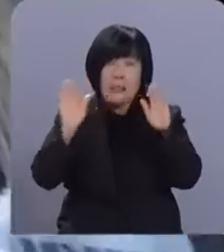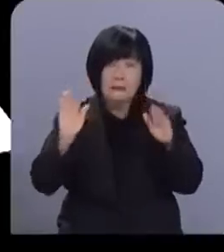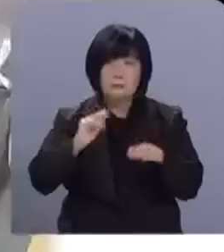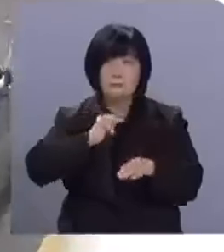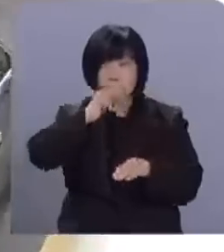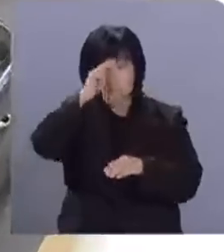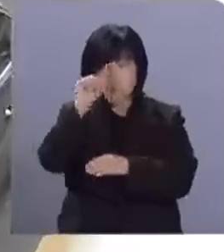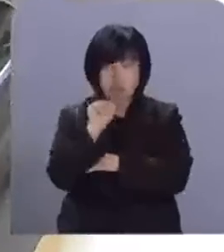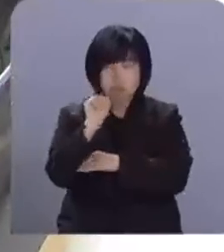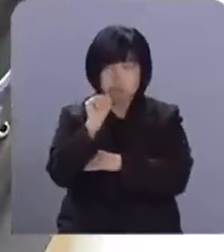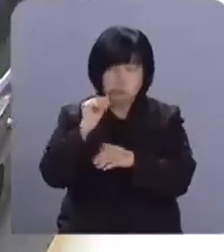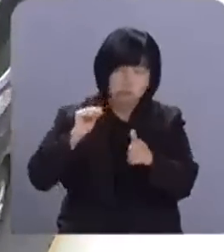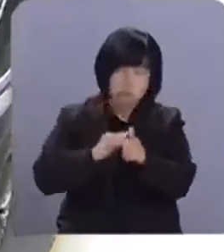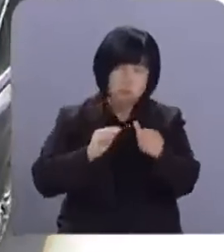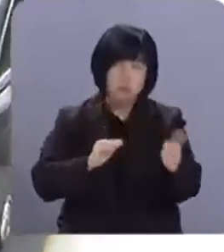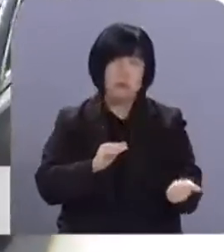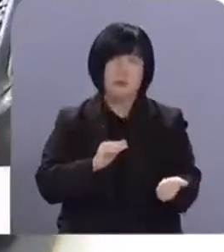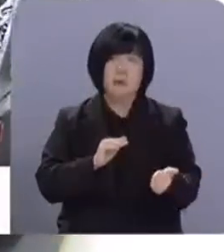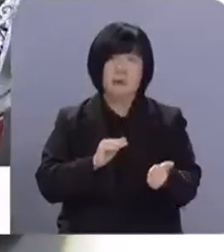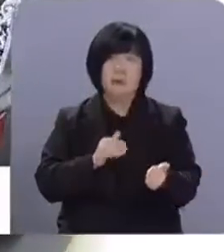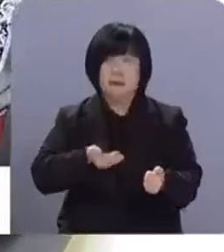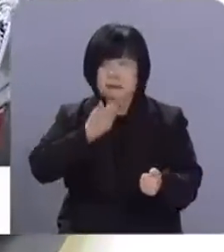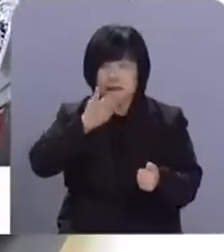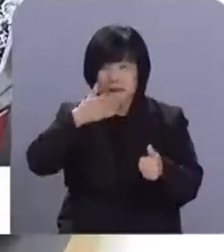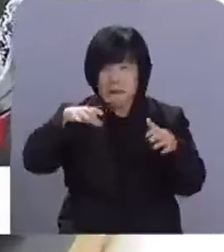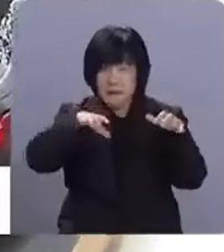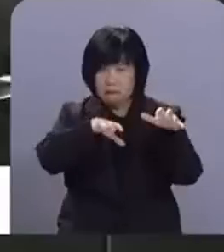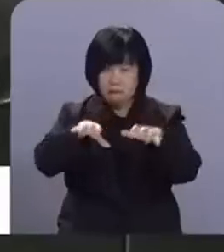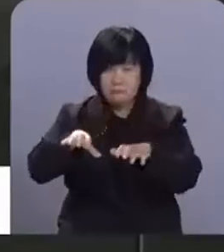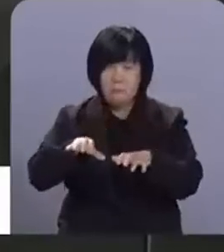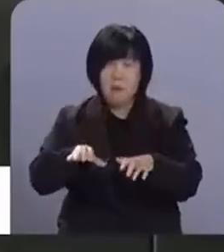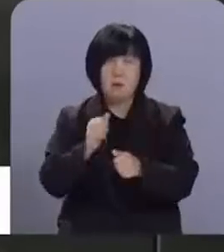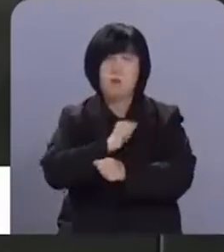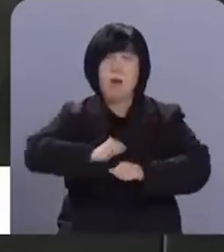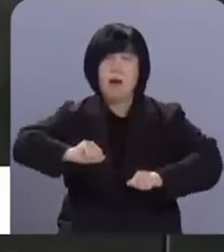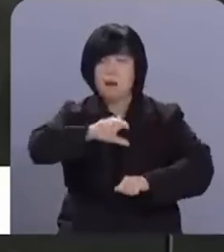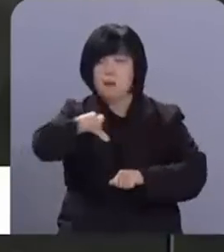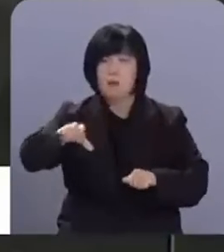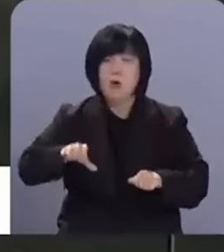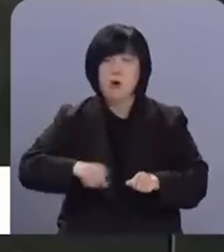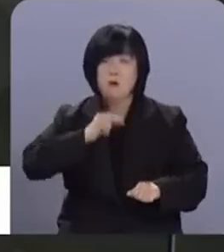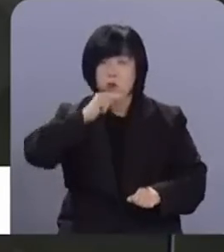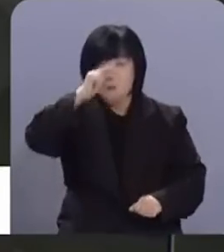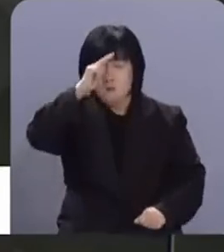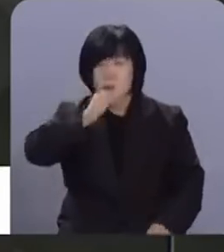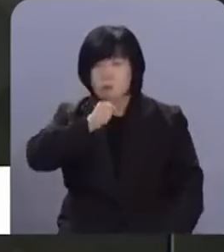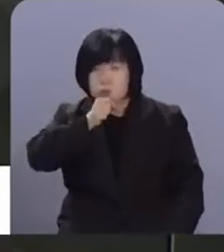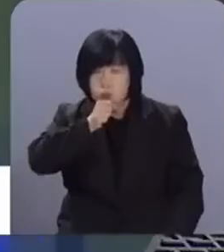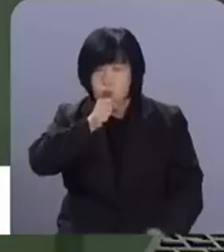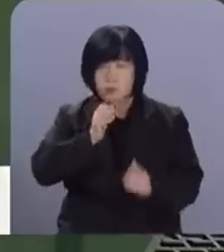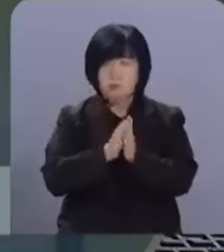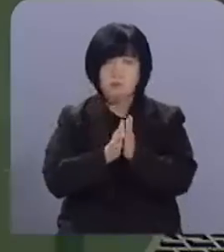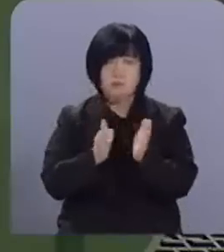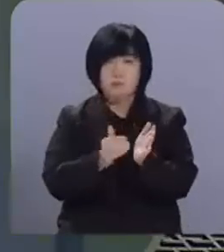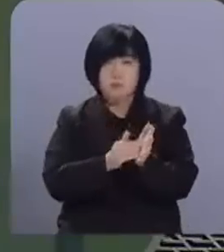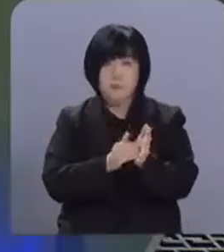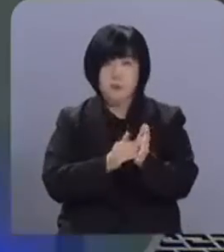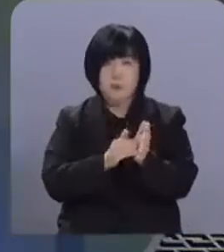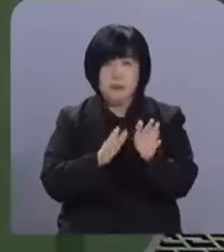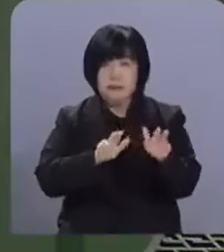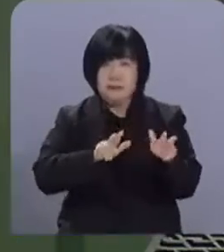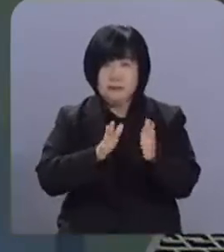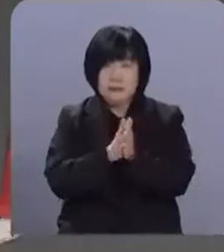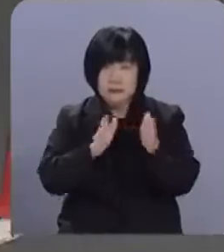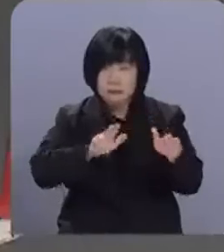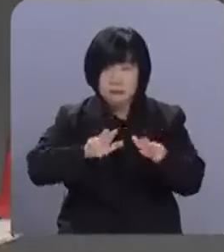사고입니다. 경찰이 식당이 밀집한 광안리 일대 도로에서 음주운전 단속을 실시했습니다. 단속 시작